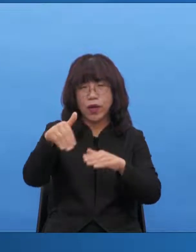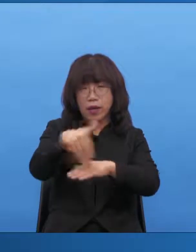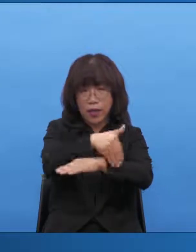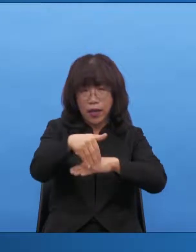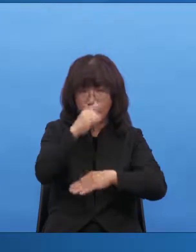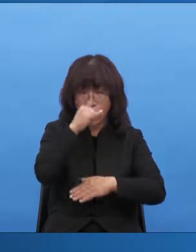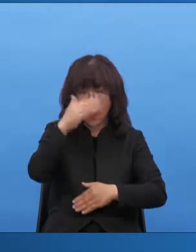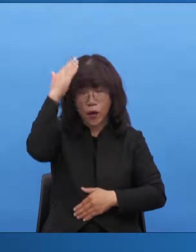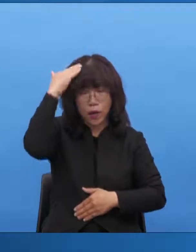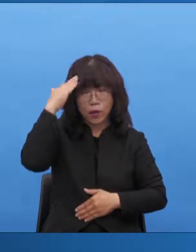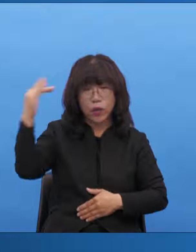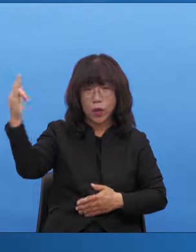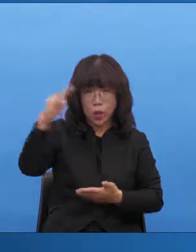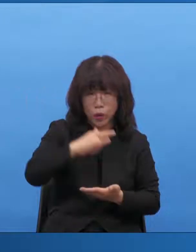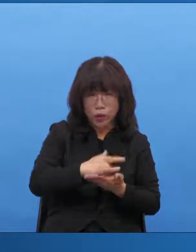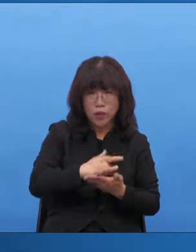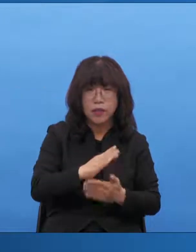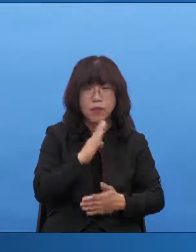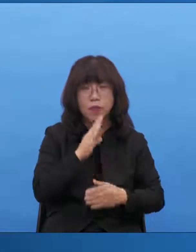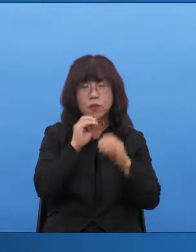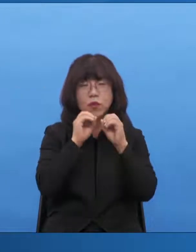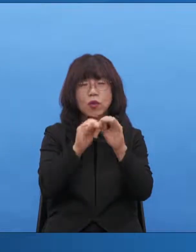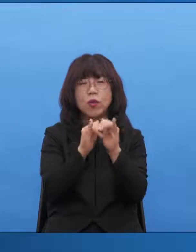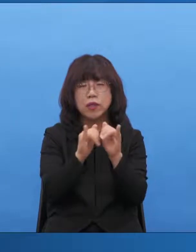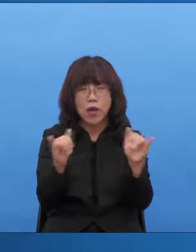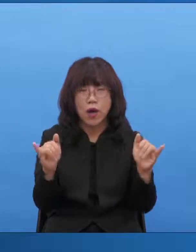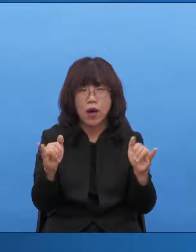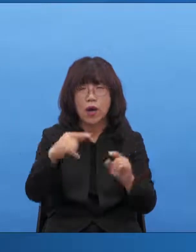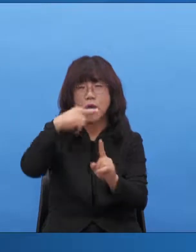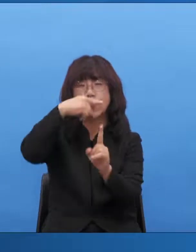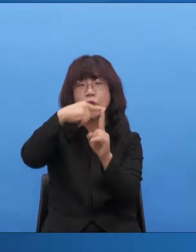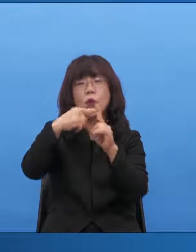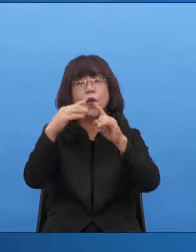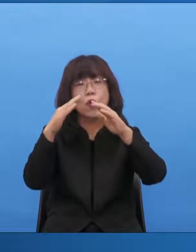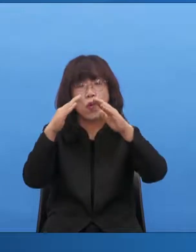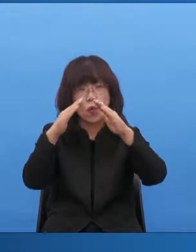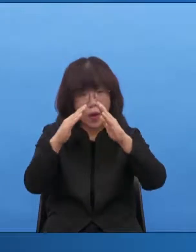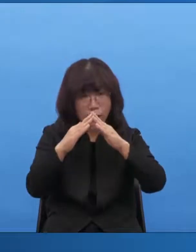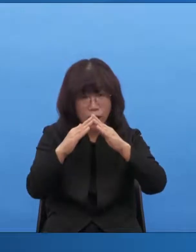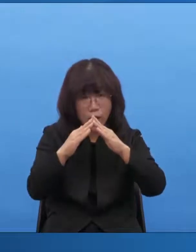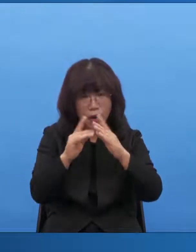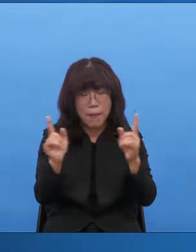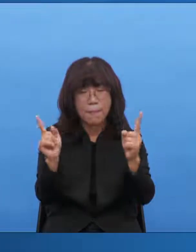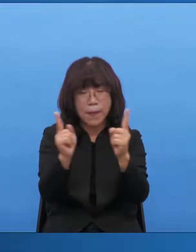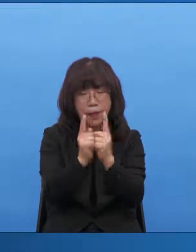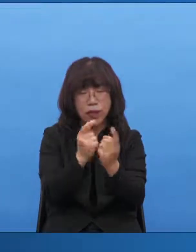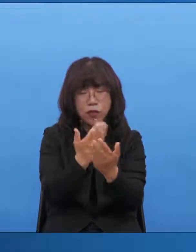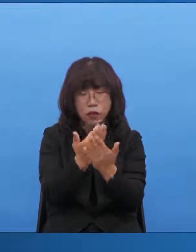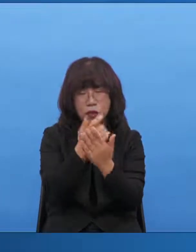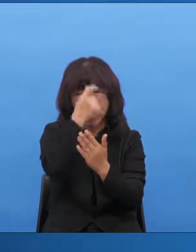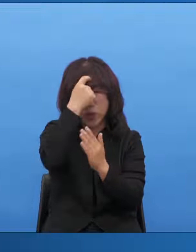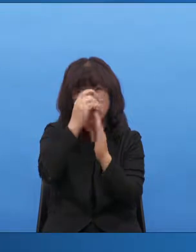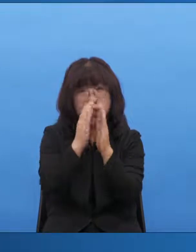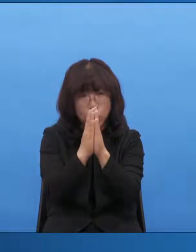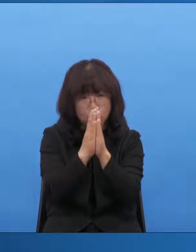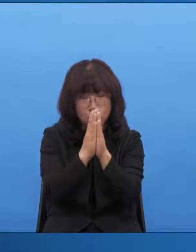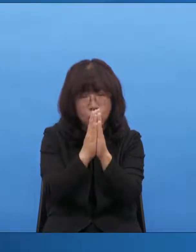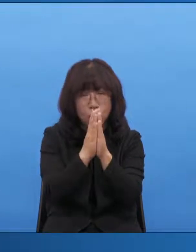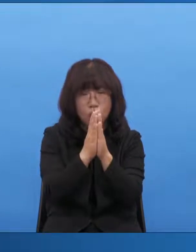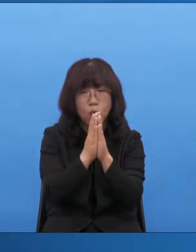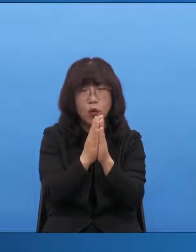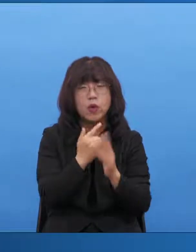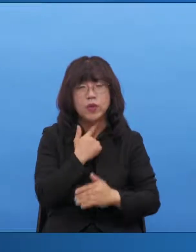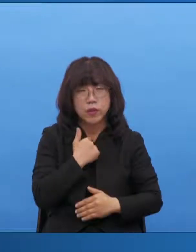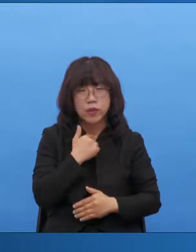J'ai prié pour la bénédiction de rencontre avec un bon évangéliste et une bonne église quand je suis venue en Corée pour la toute première fois pour mes études et